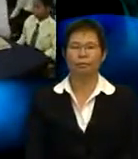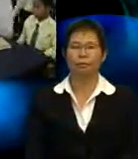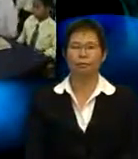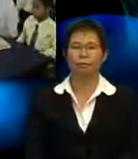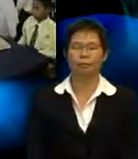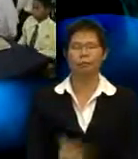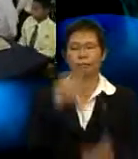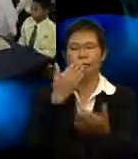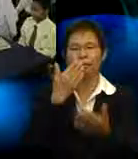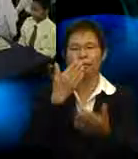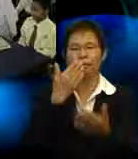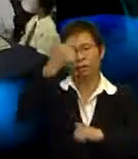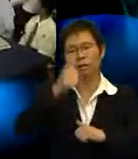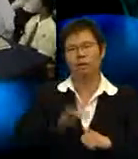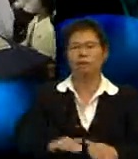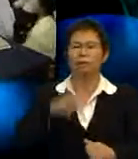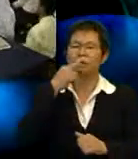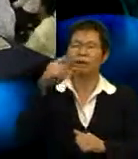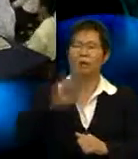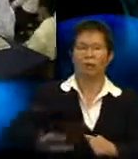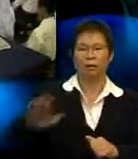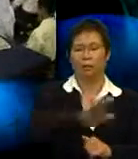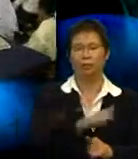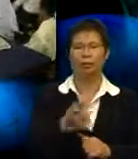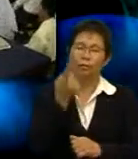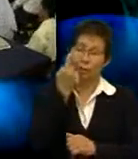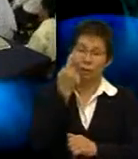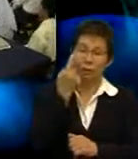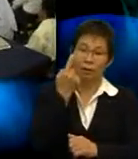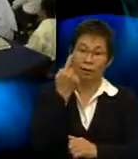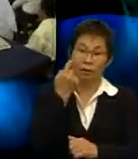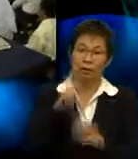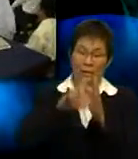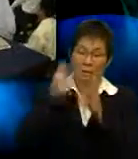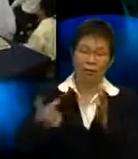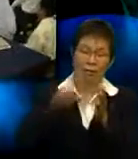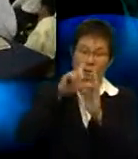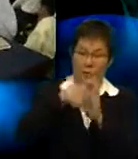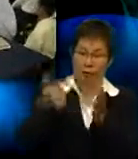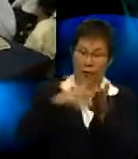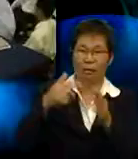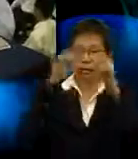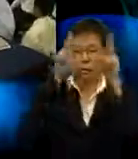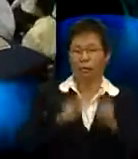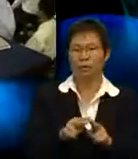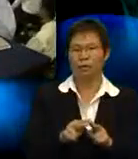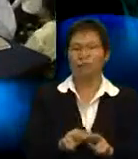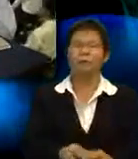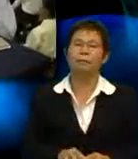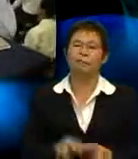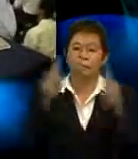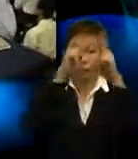Bagus nyanyian kamu tadi. Okay, sebentar lagi kita akan menguji secara stesen. Ya? Kamu